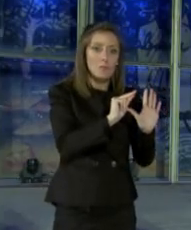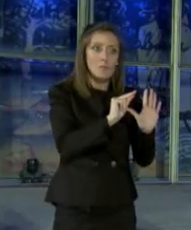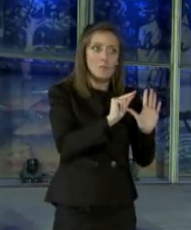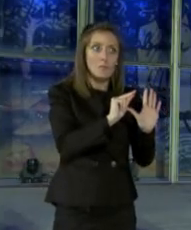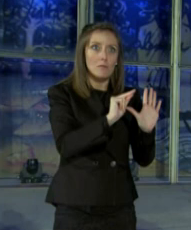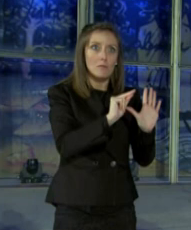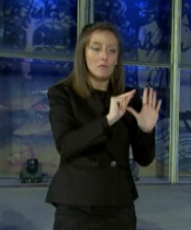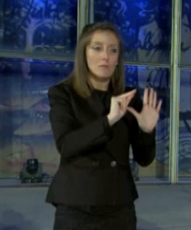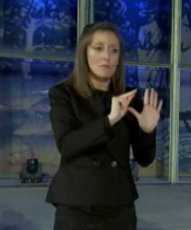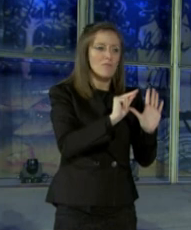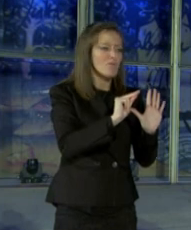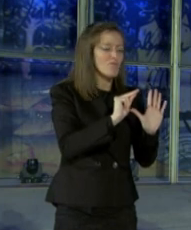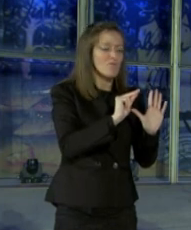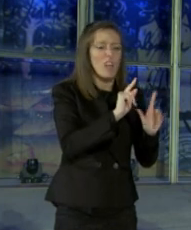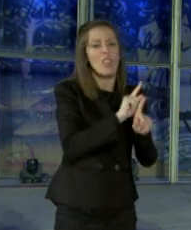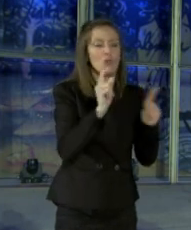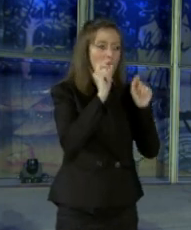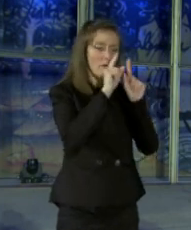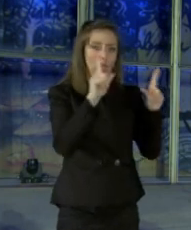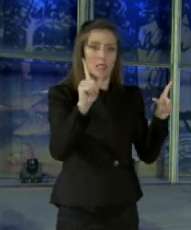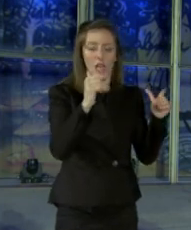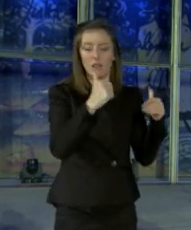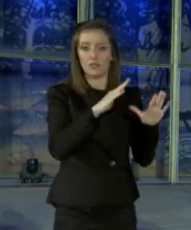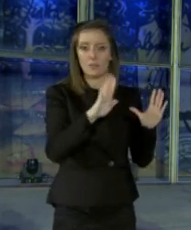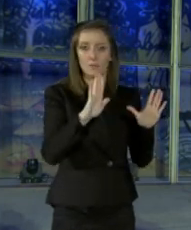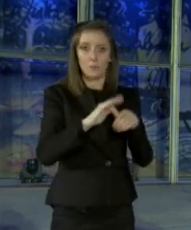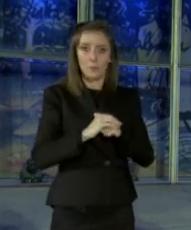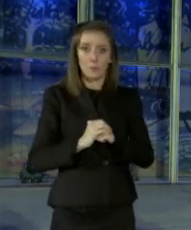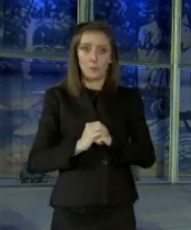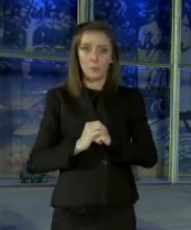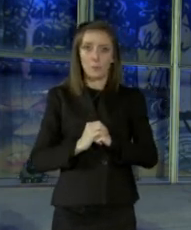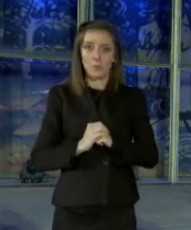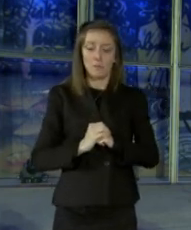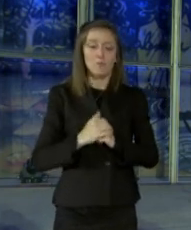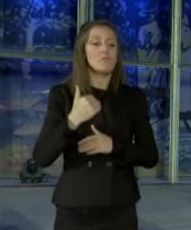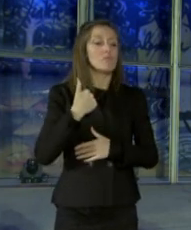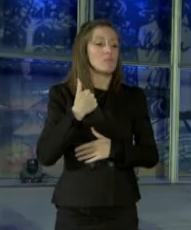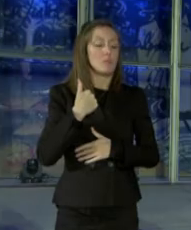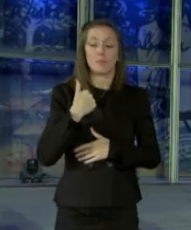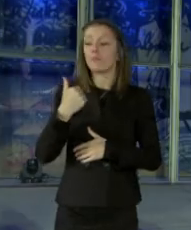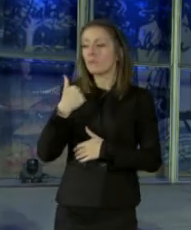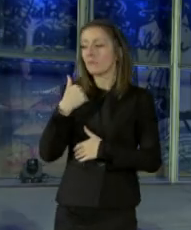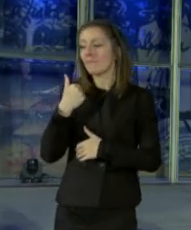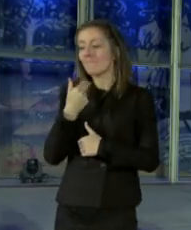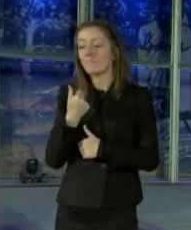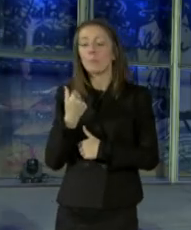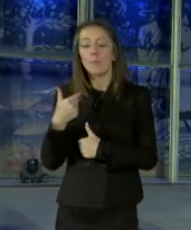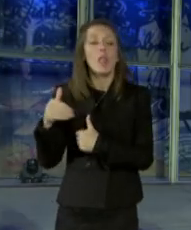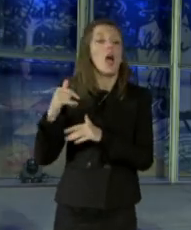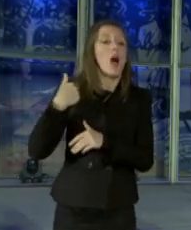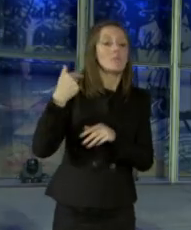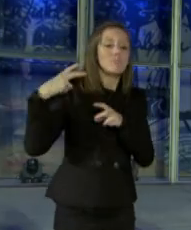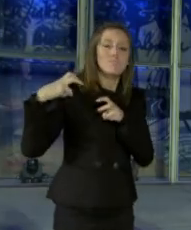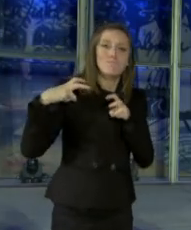non svegliare nessuno io mi avviai ugualmente correndo